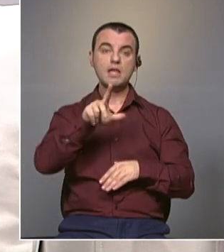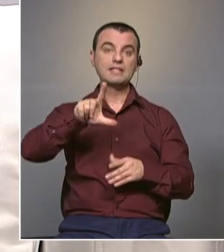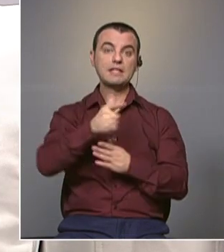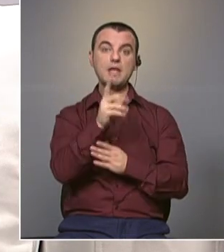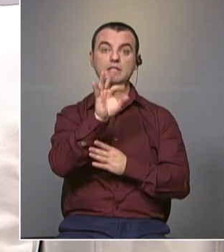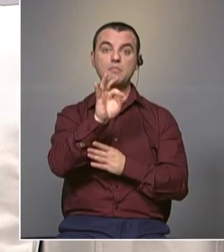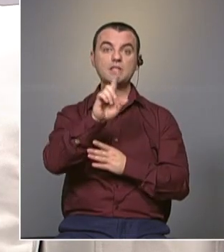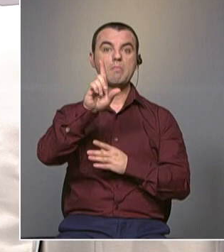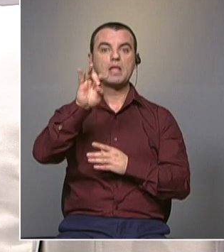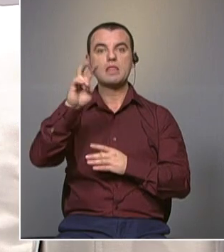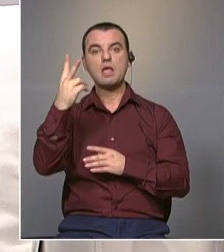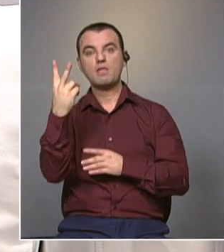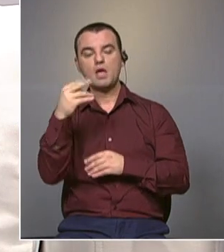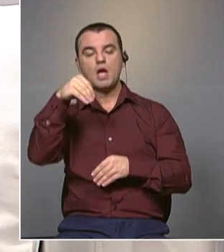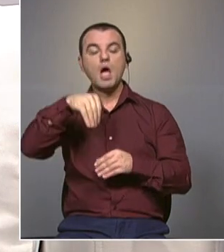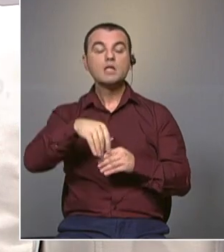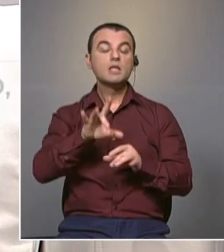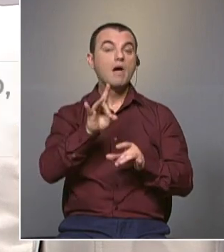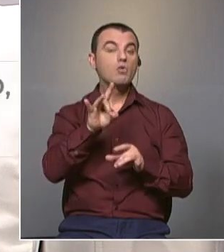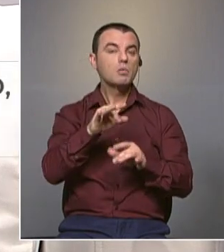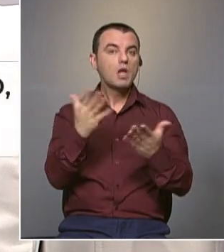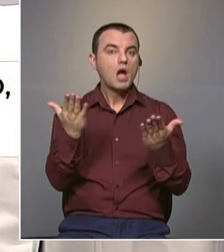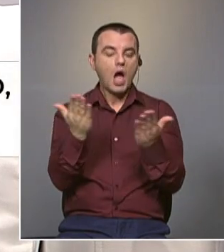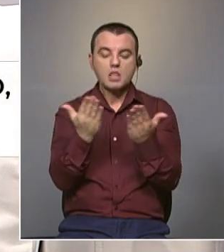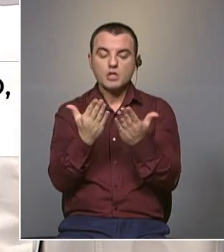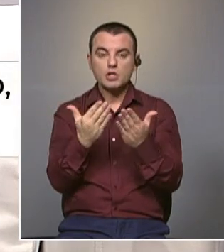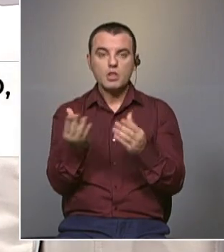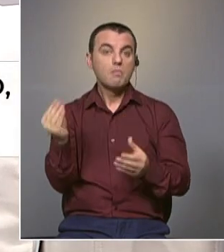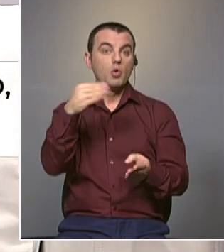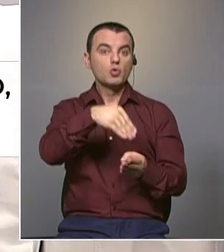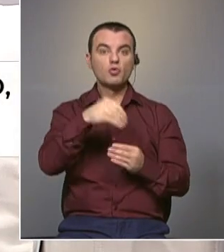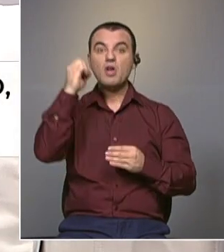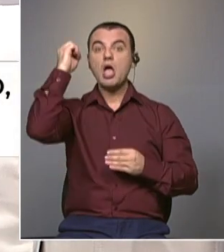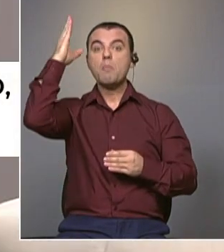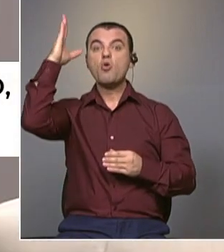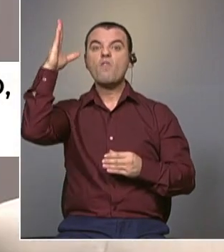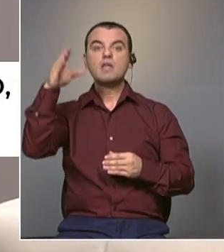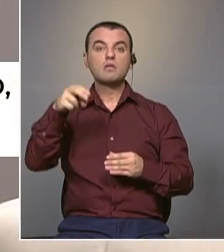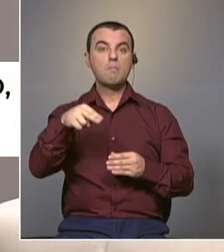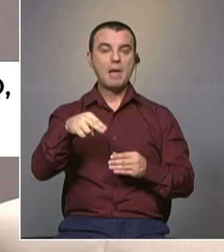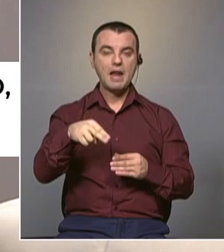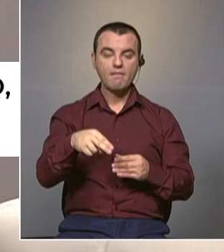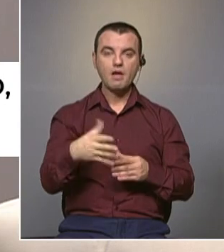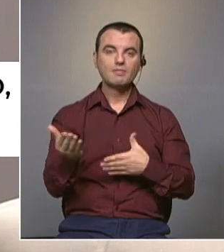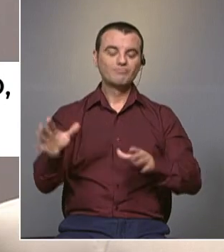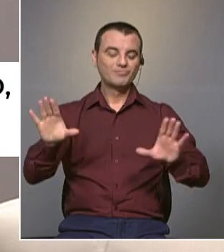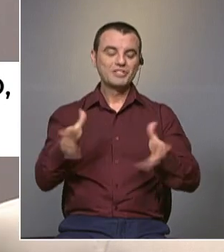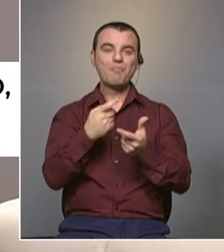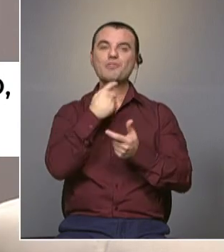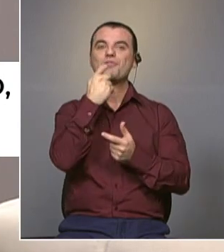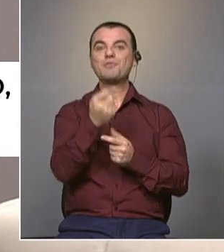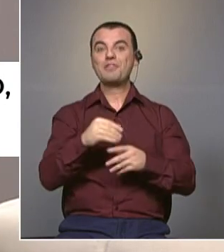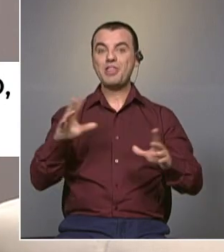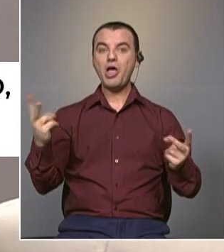БНТ-2. А сега в рубриката «Как да четем» гостува професор Ина Пелева. Здравейте! Започваме годината отново с интересно